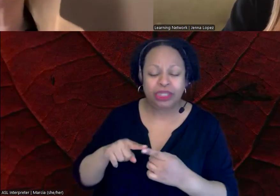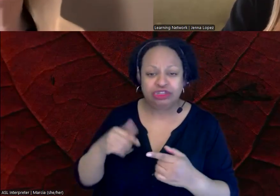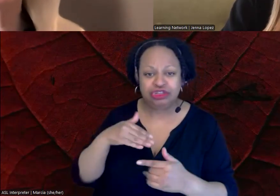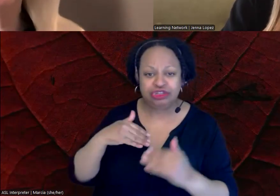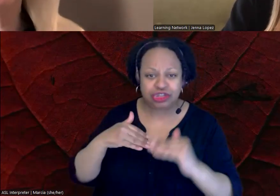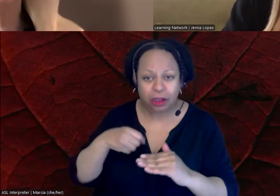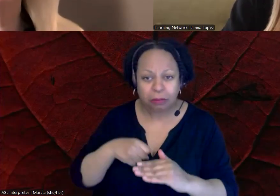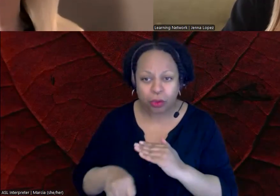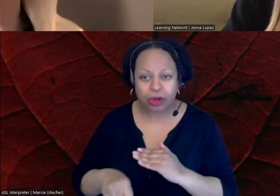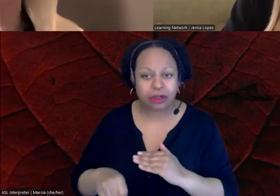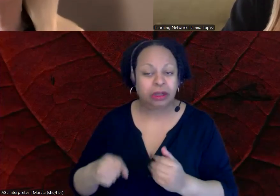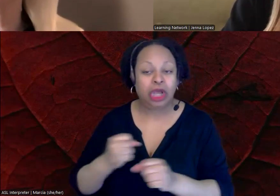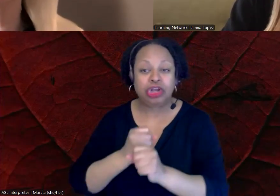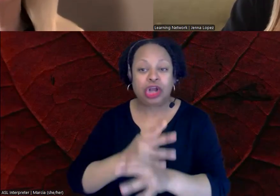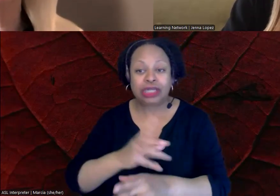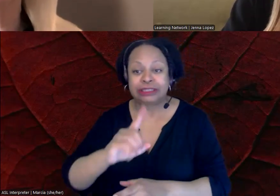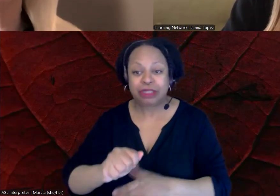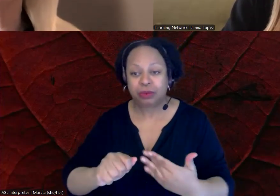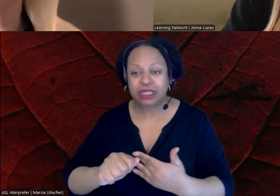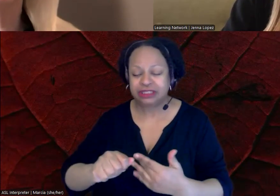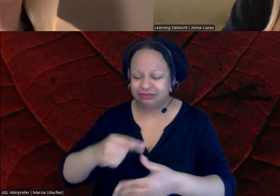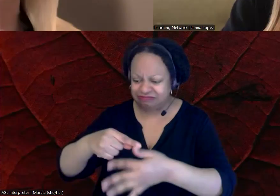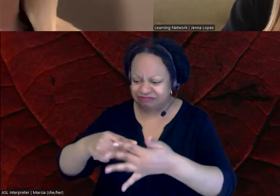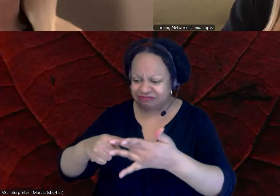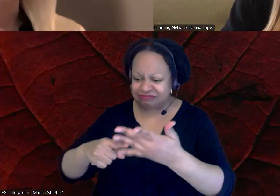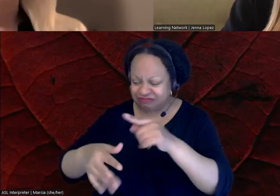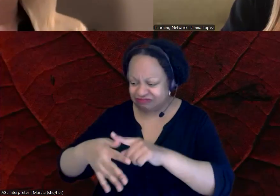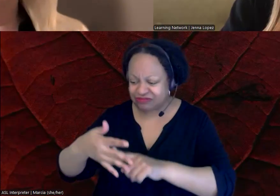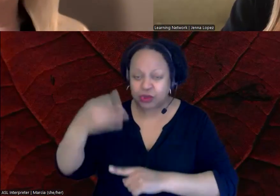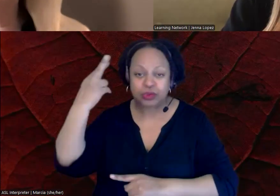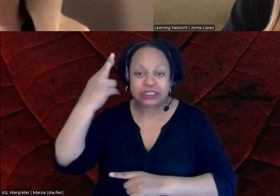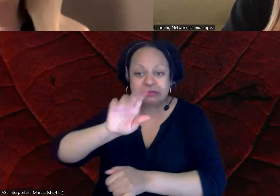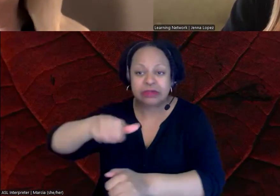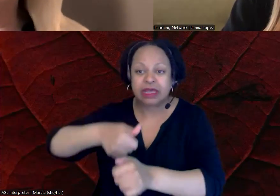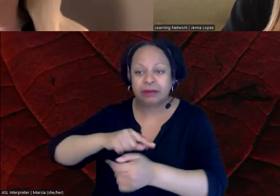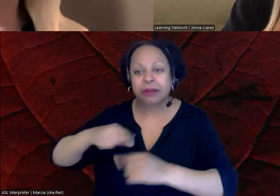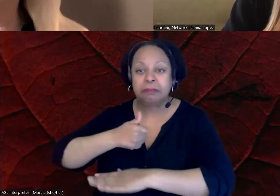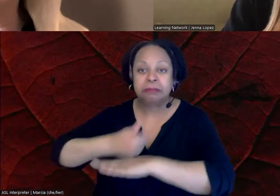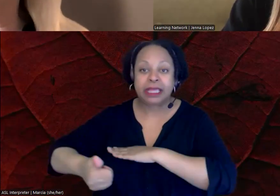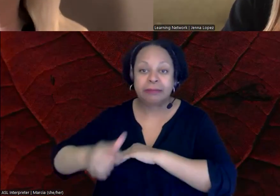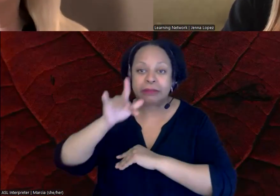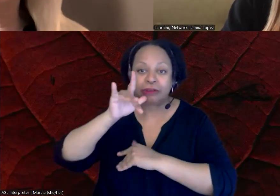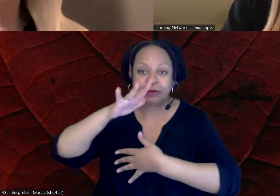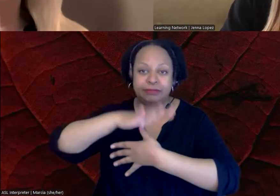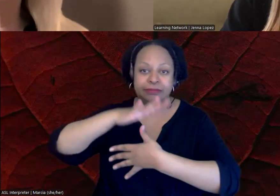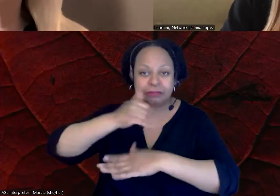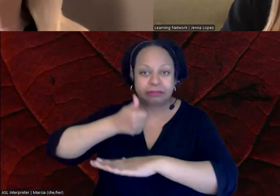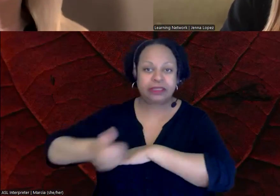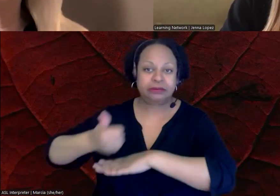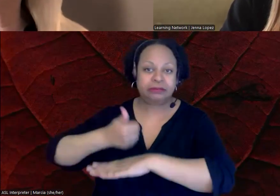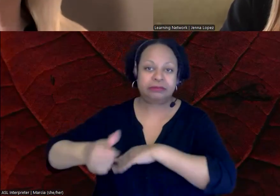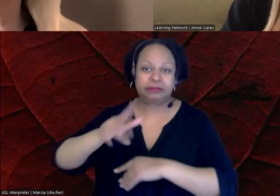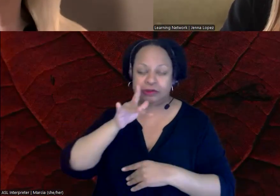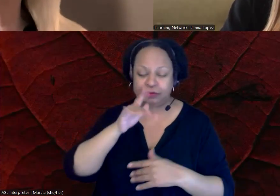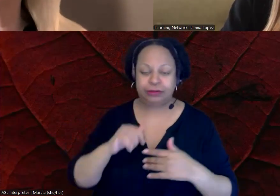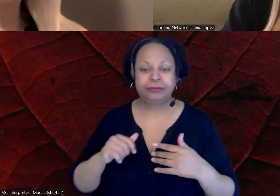était, vous parlez de façon rude, et tout ce qui pourrait avoir causé un handicap chez l'enfant. C'est un petit